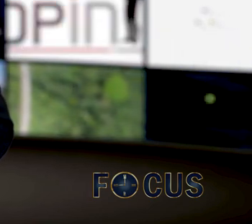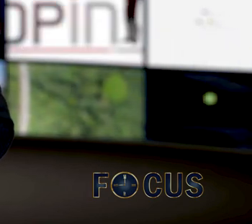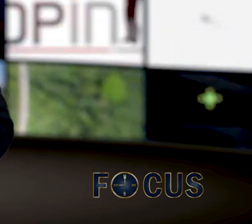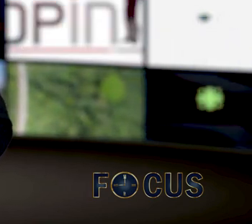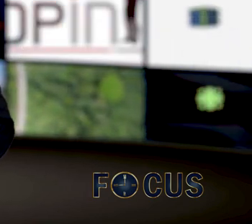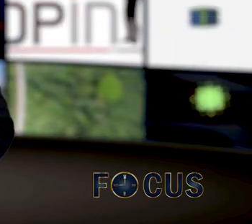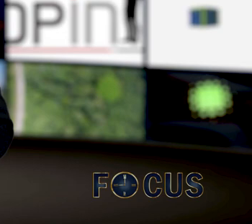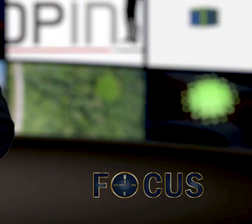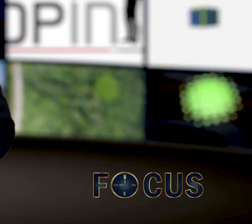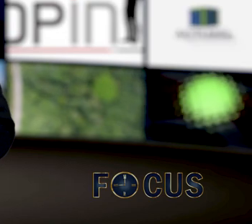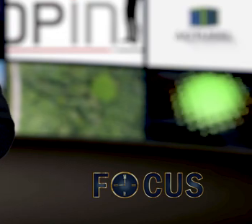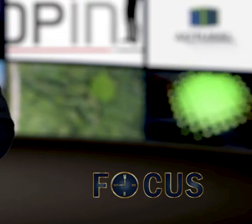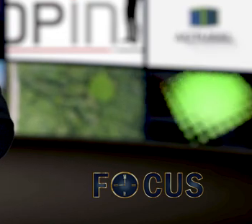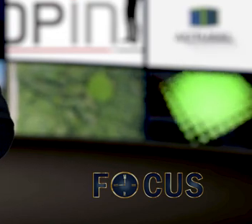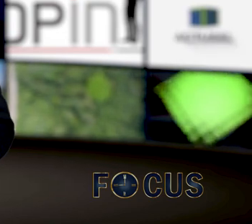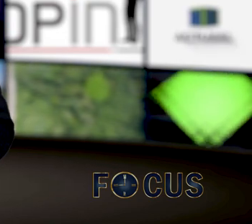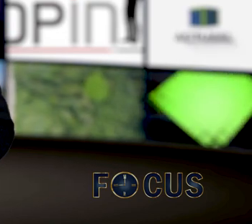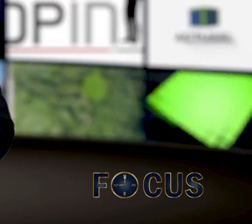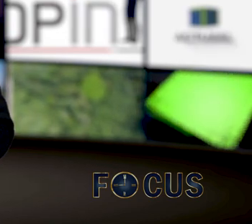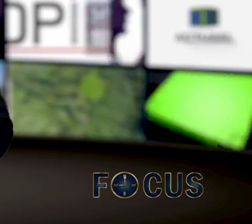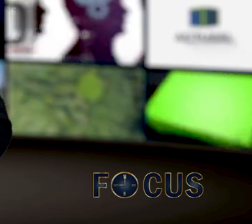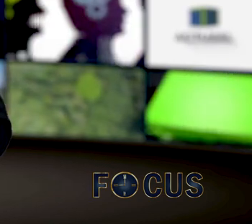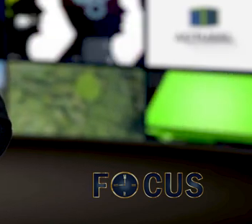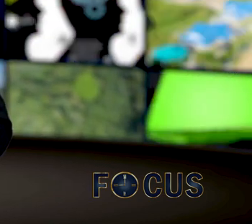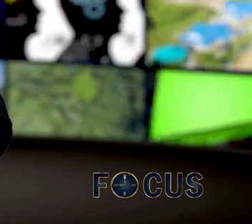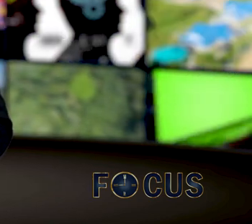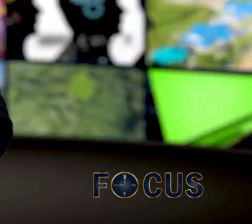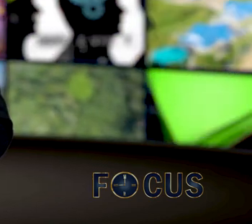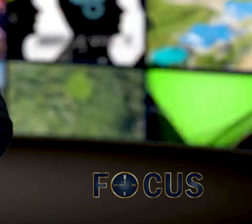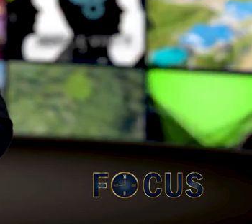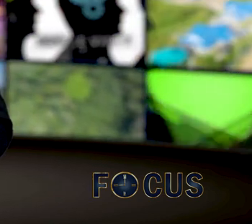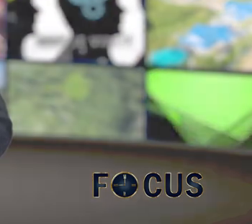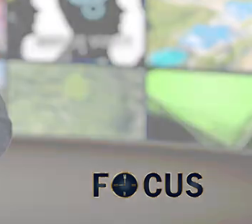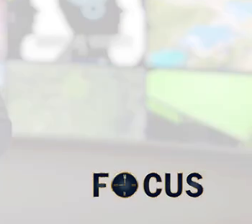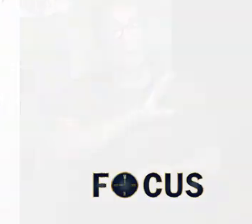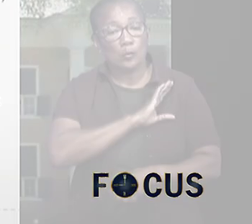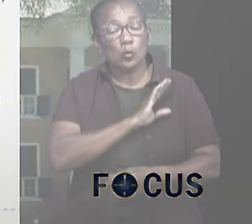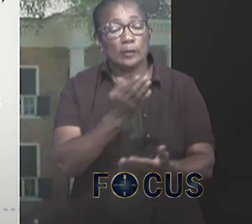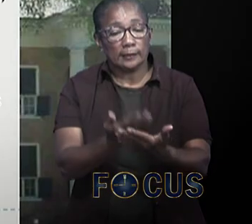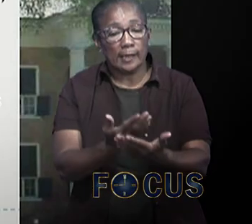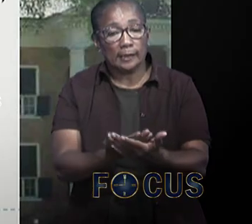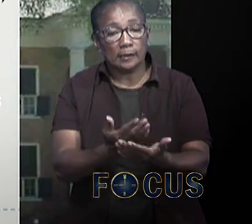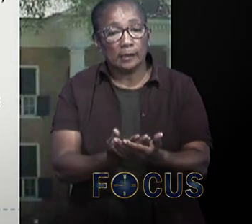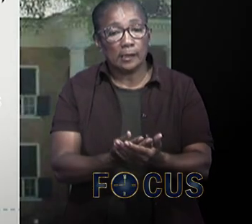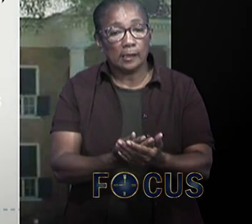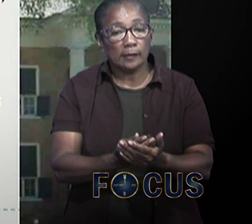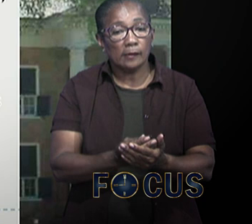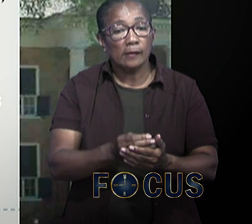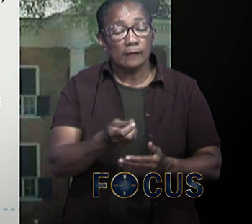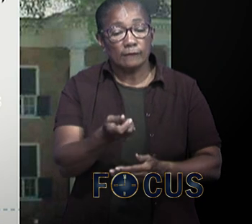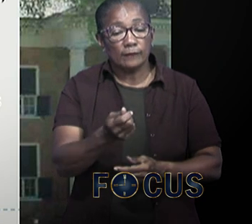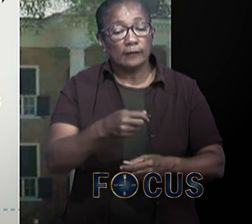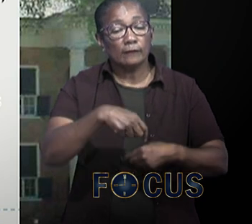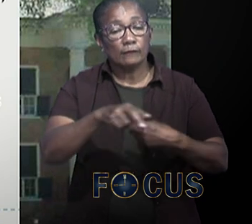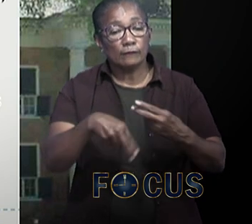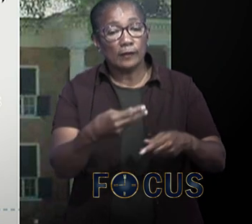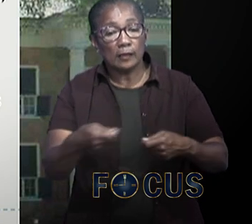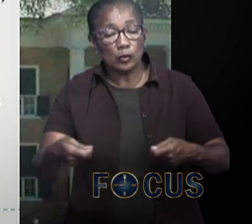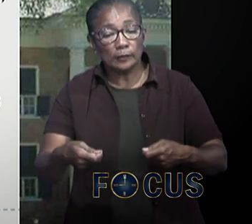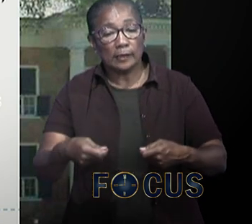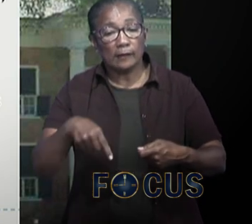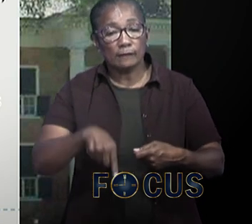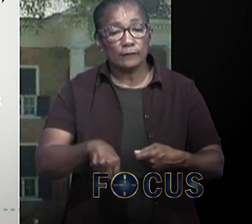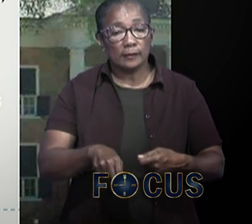noodfonds, terwijl er daarnaast een productiefonds komt voor het aansterken van de economische bedrijvigheid investering in kleine en